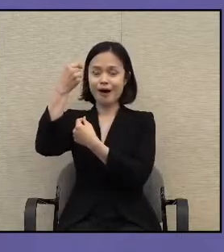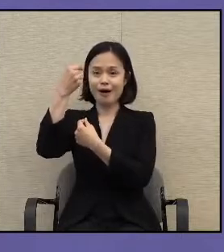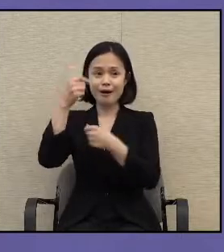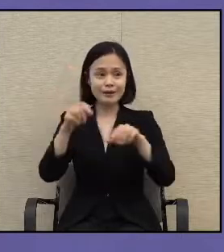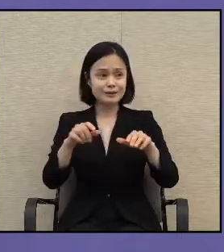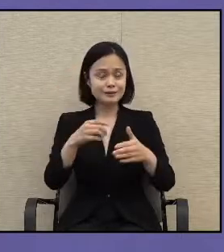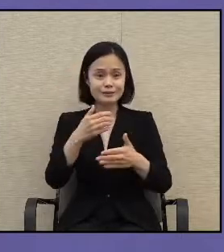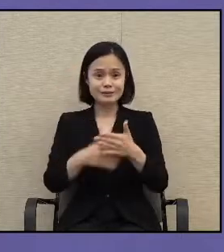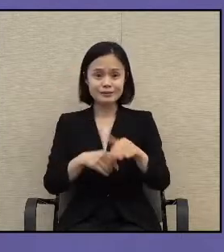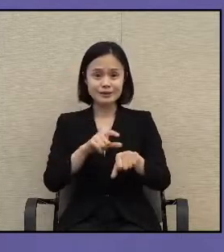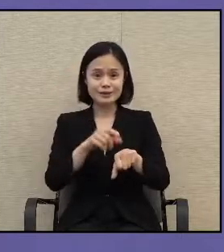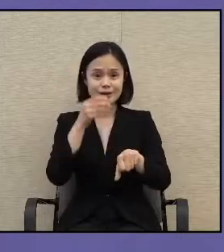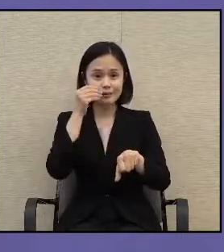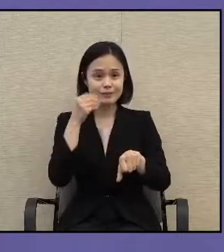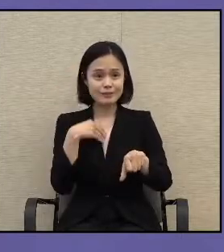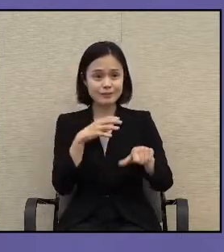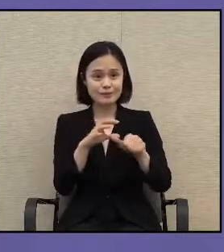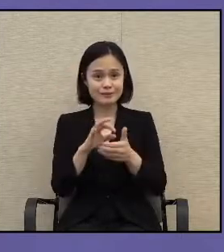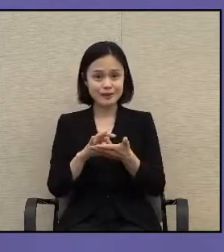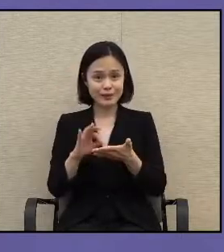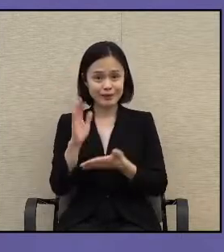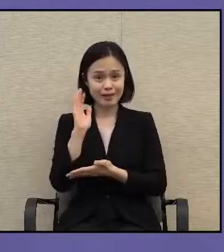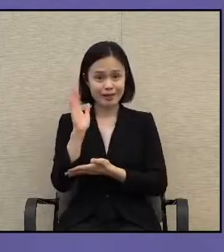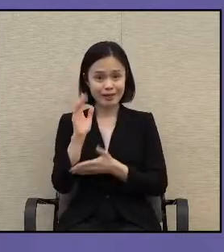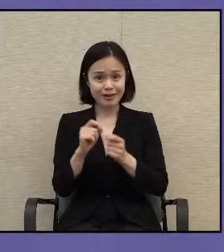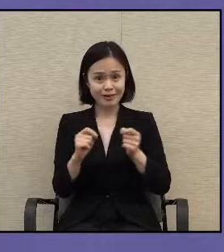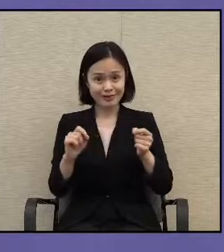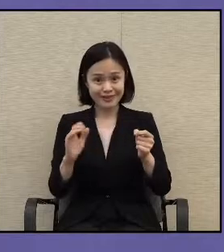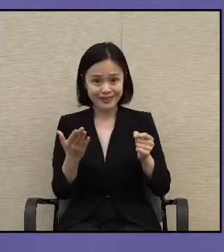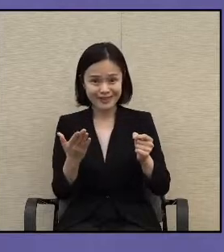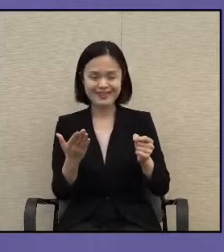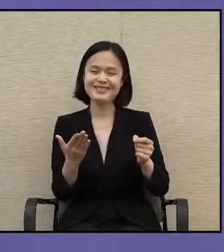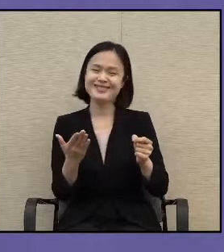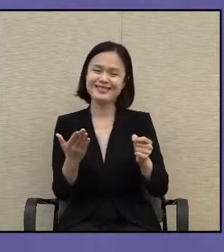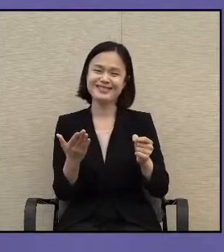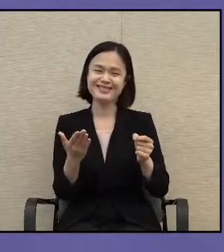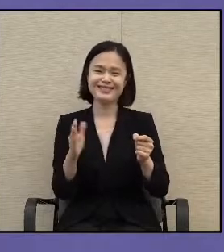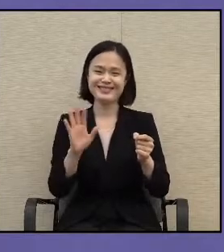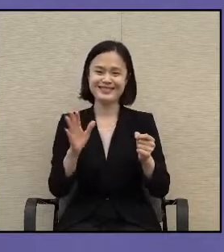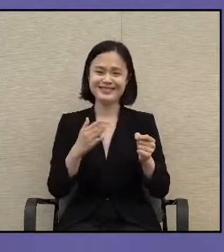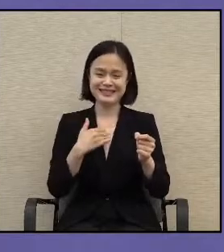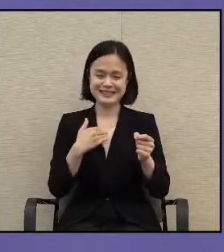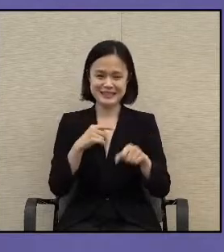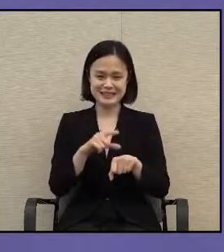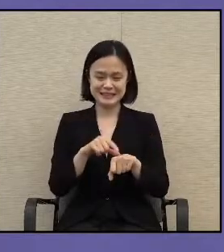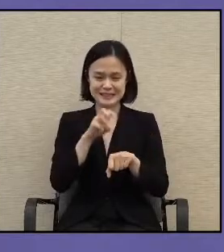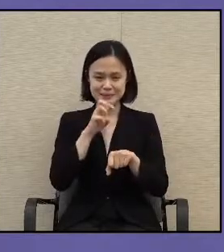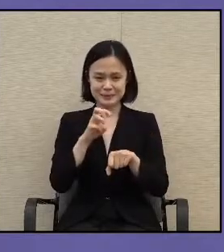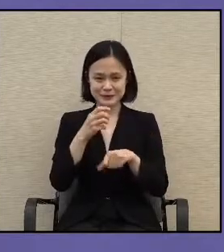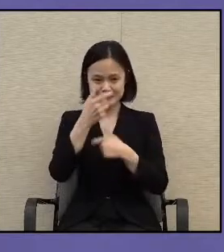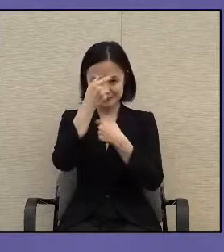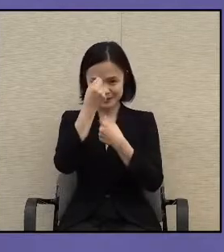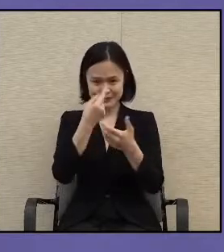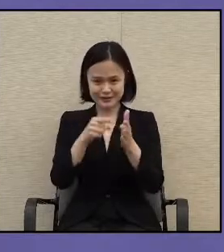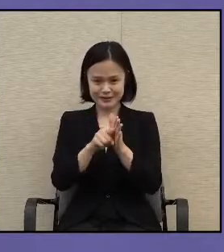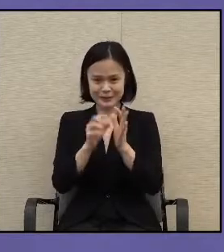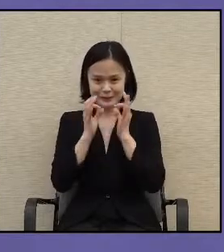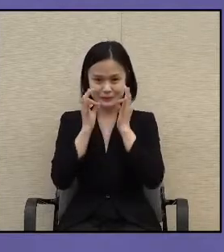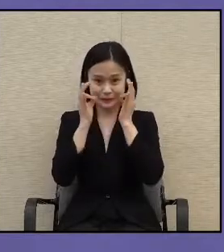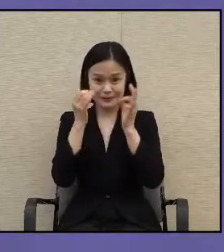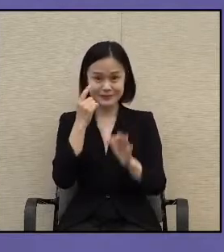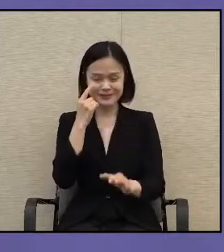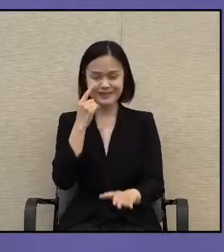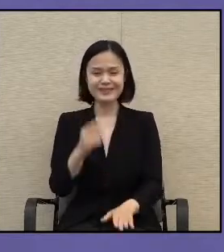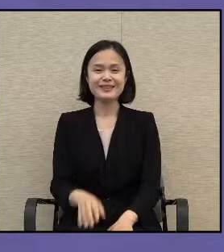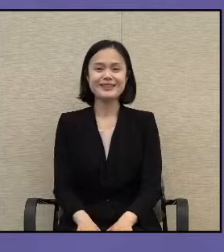될까요? 네, 하여튼 저도 최대한 좀 준수하게 맞춰보도록 하겠습니다. 네, 오늘